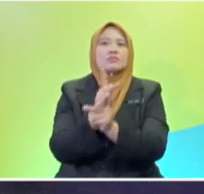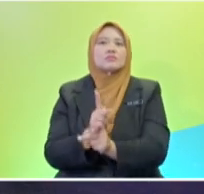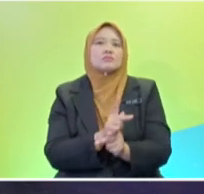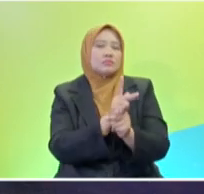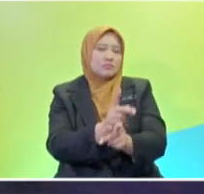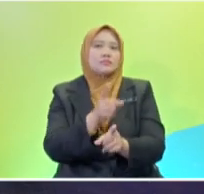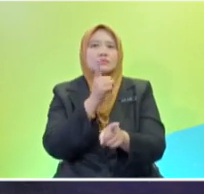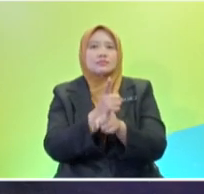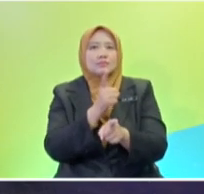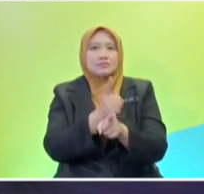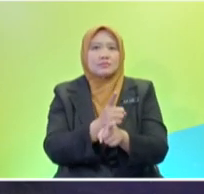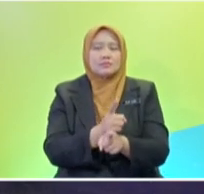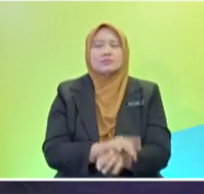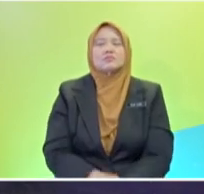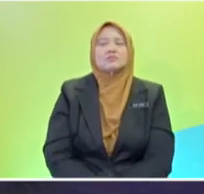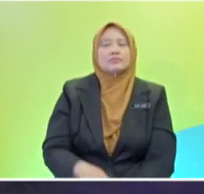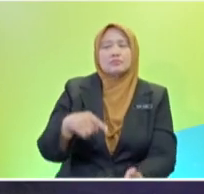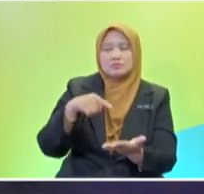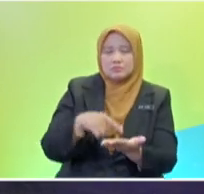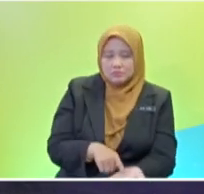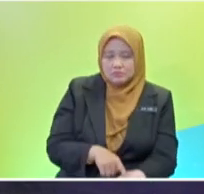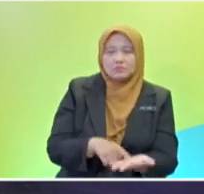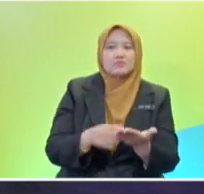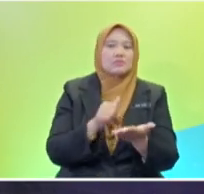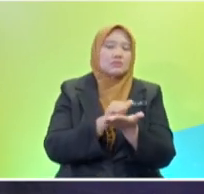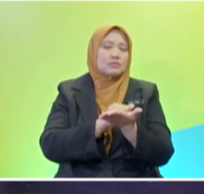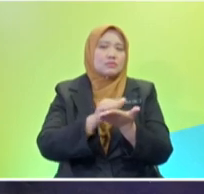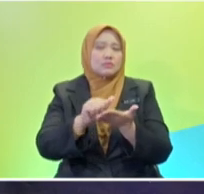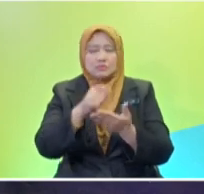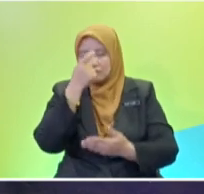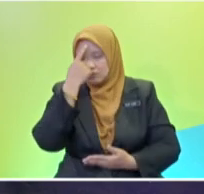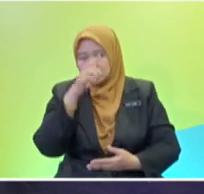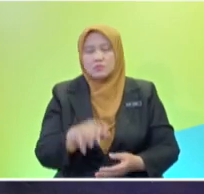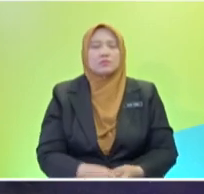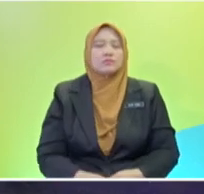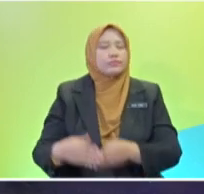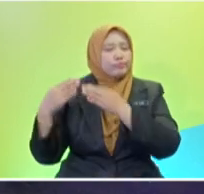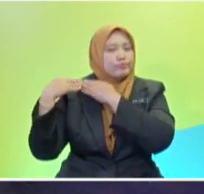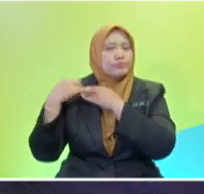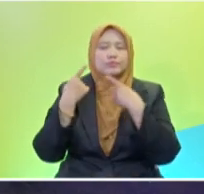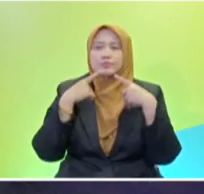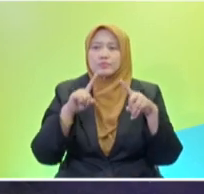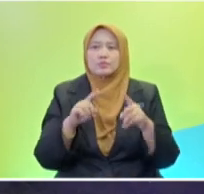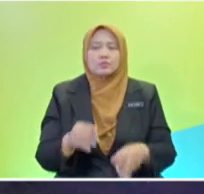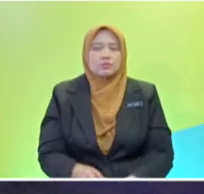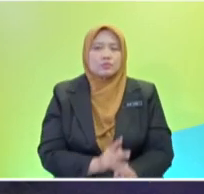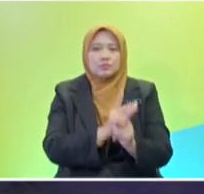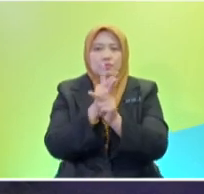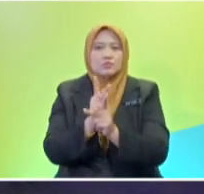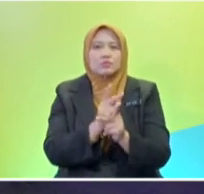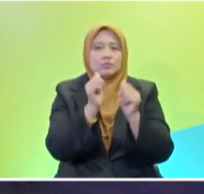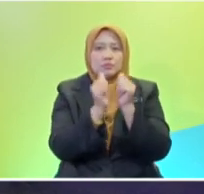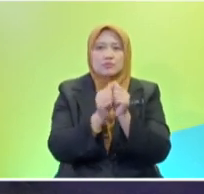kita punya aman nasibku betul untuk menjadi diri kita baik-baik jadi sebelum kita